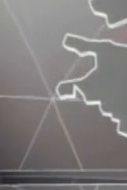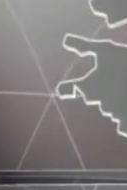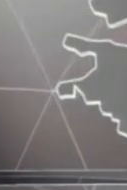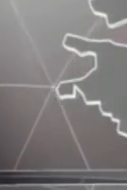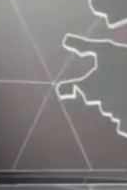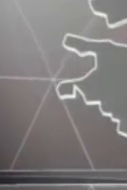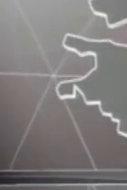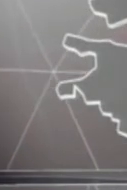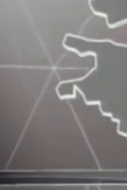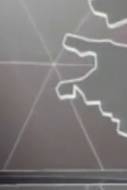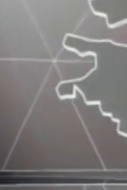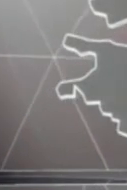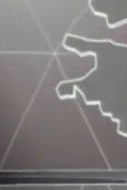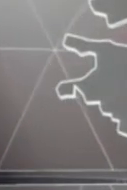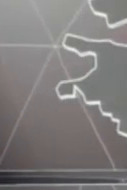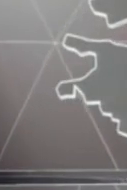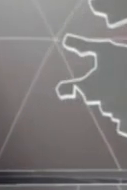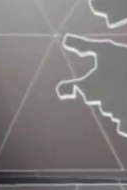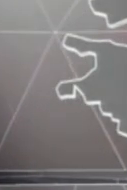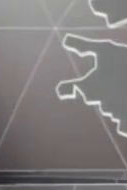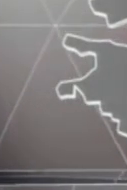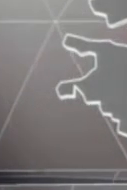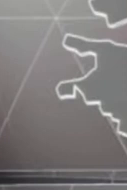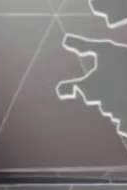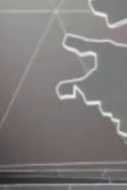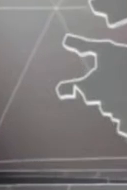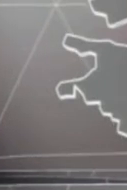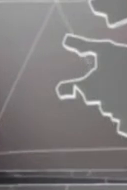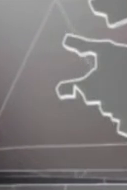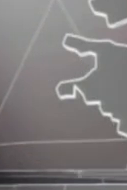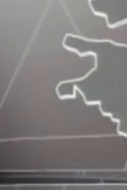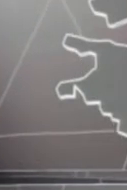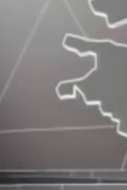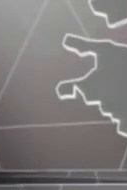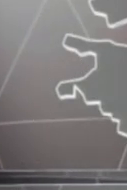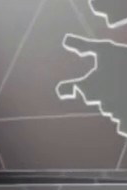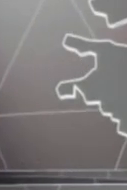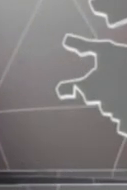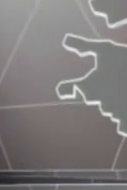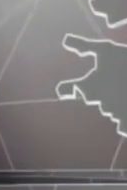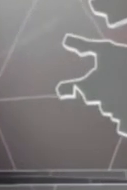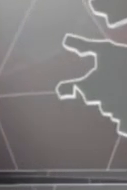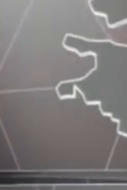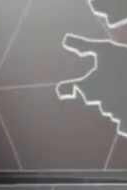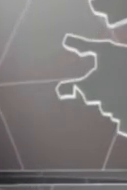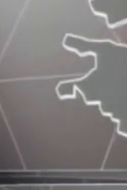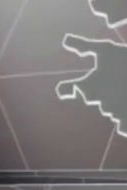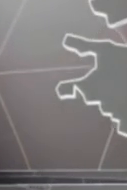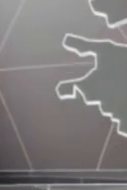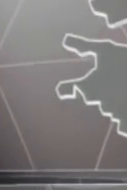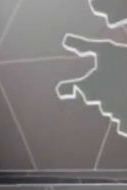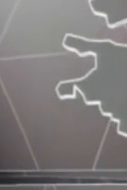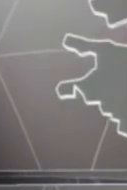Сьогодні вночі та завтра вдень по Херсону та області очікується мінливе хмарність без опадів. Вітер північно-східний 7-12 метрів за